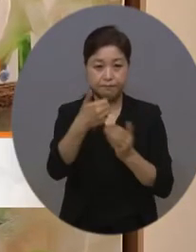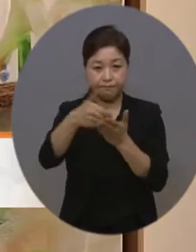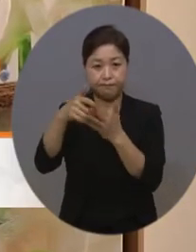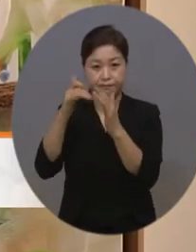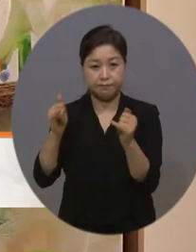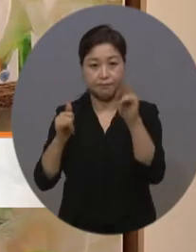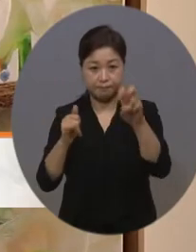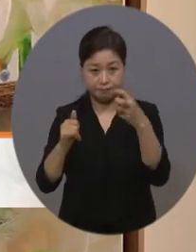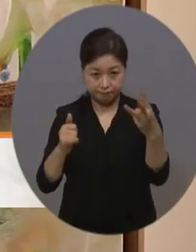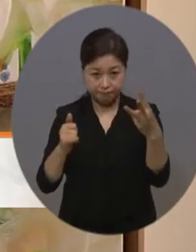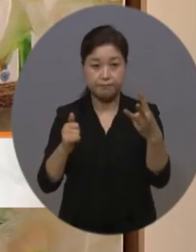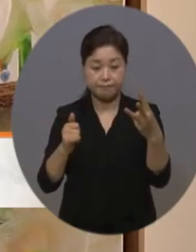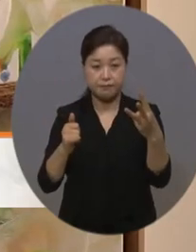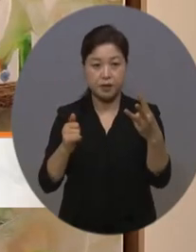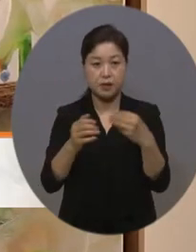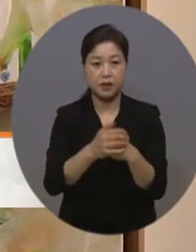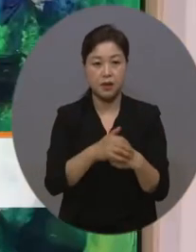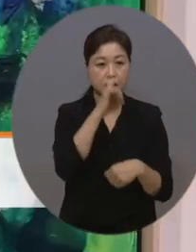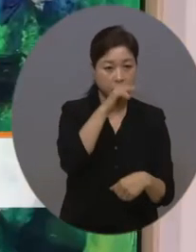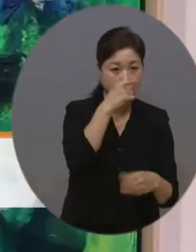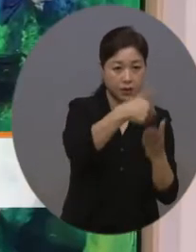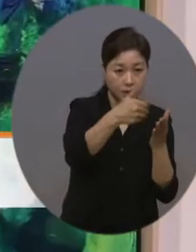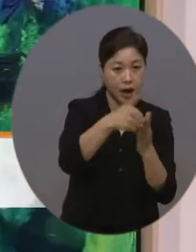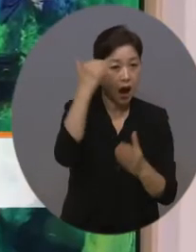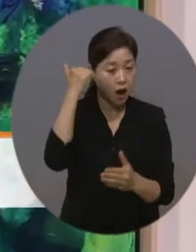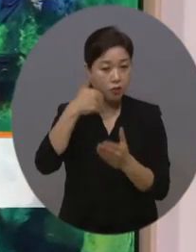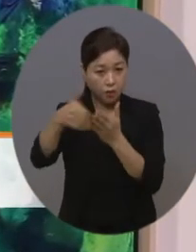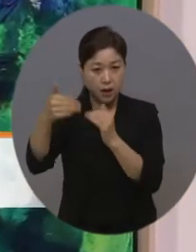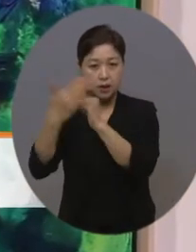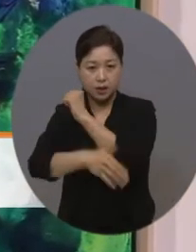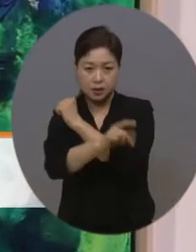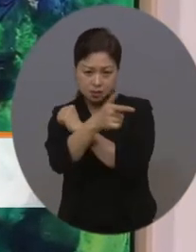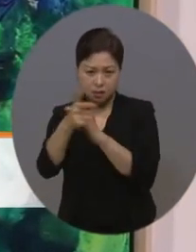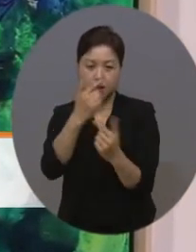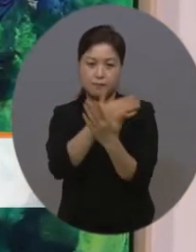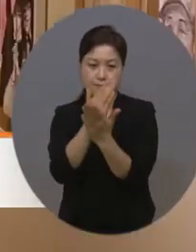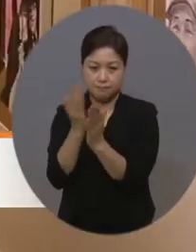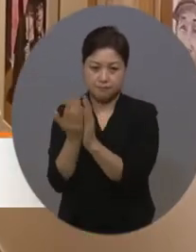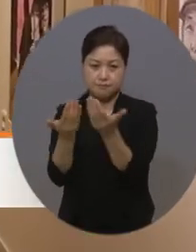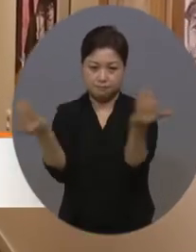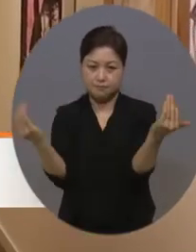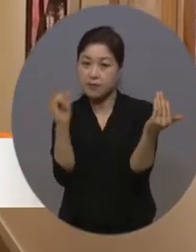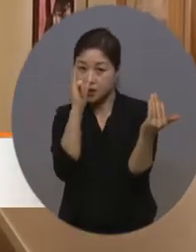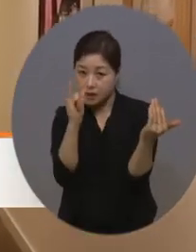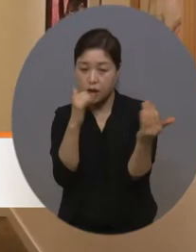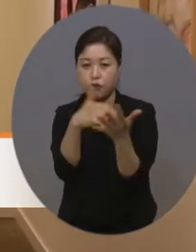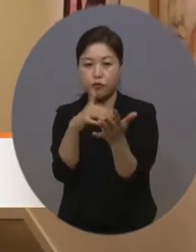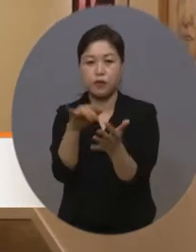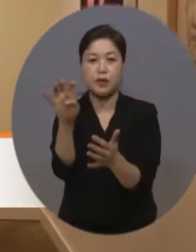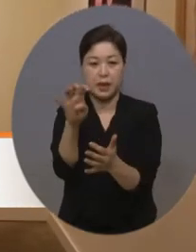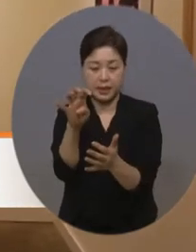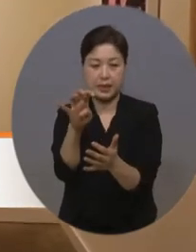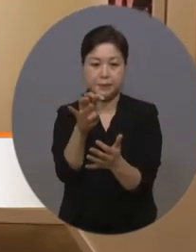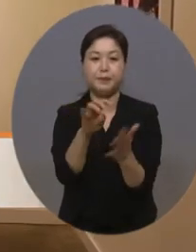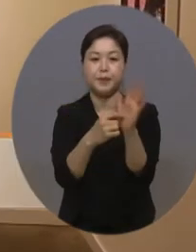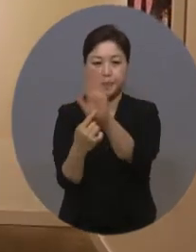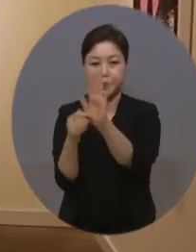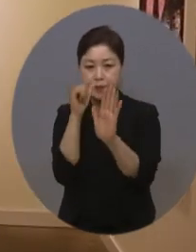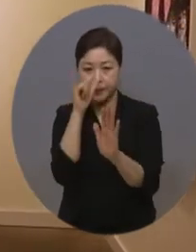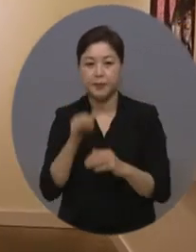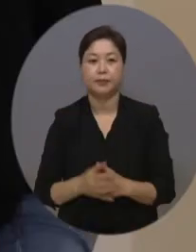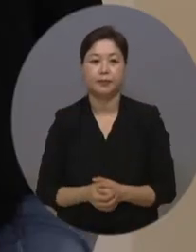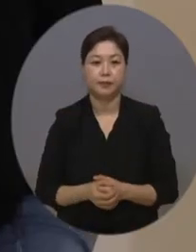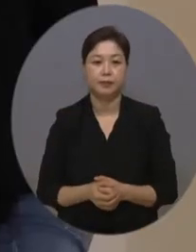참여해 서양화, 환국화, 사진 등 다양한 장르로 표현한 작품 총 40여 점이 전시돼